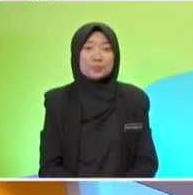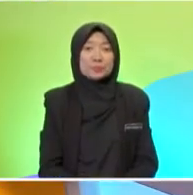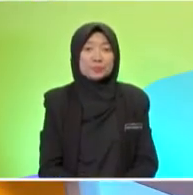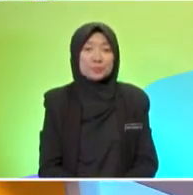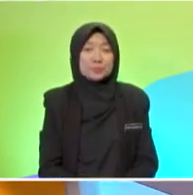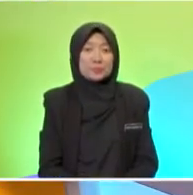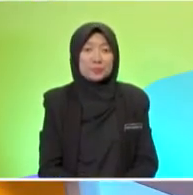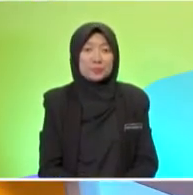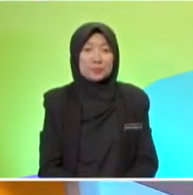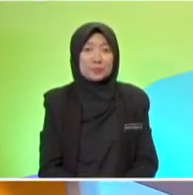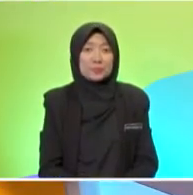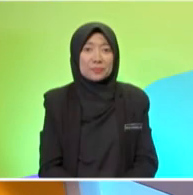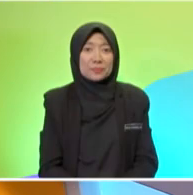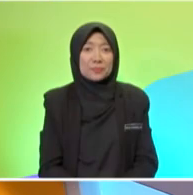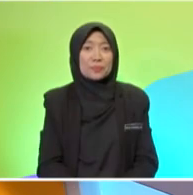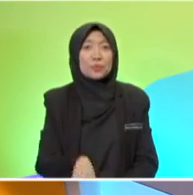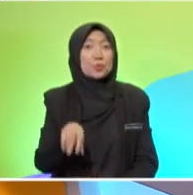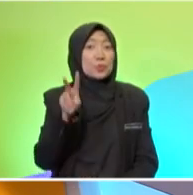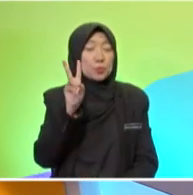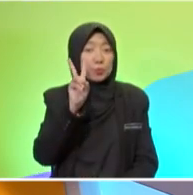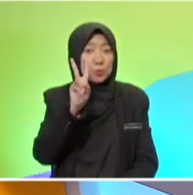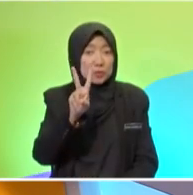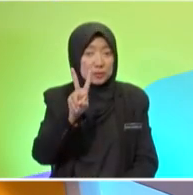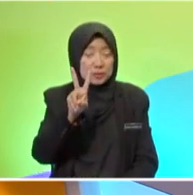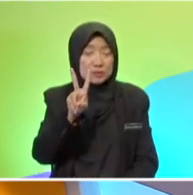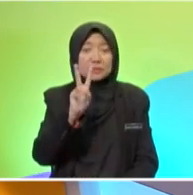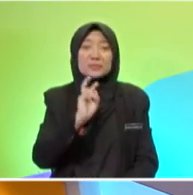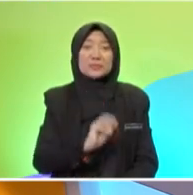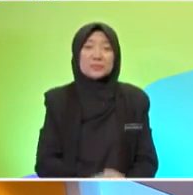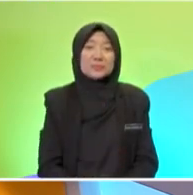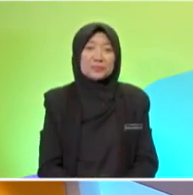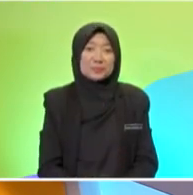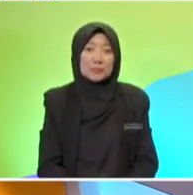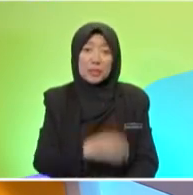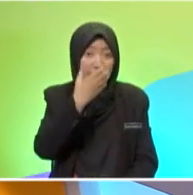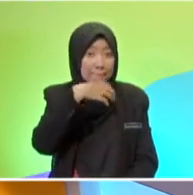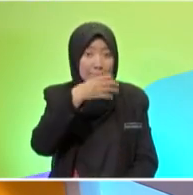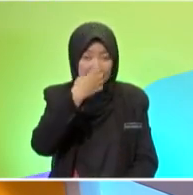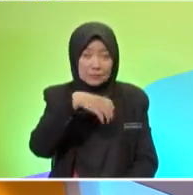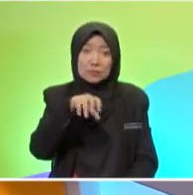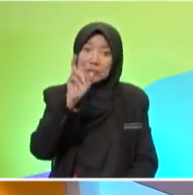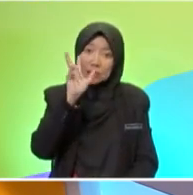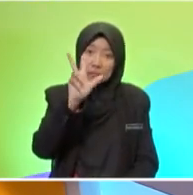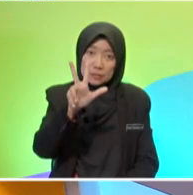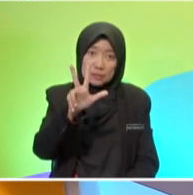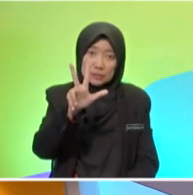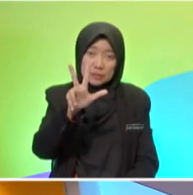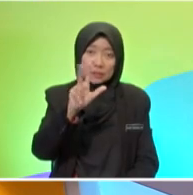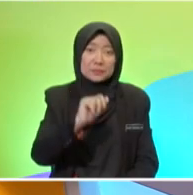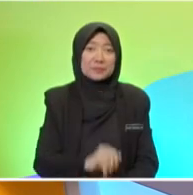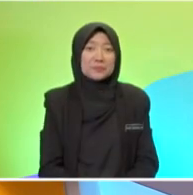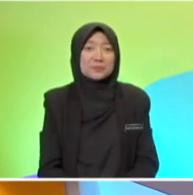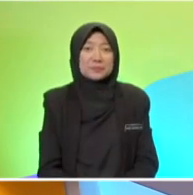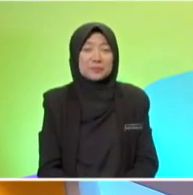Kemudian kita ada 2. Baik. 2 biji apple lagi. 3. Kemudian